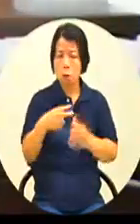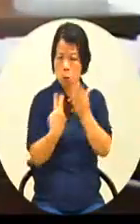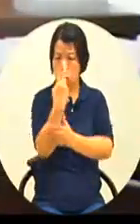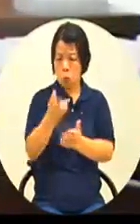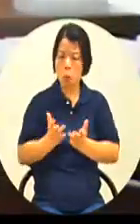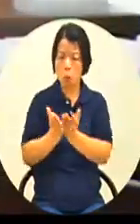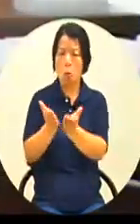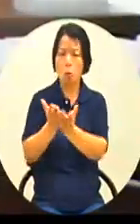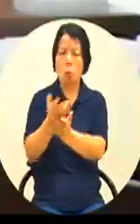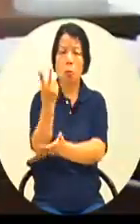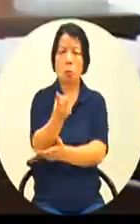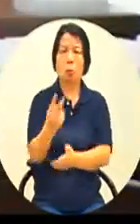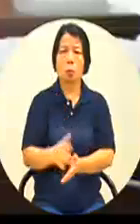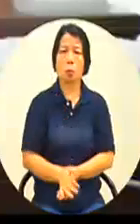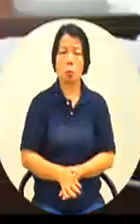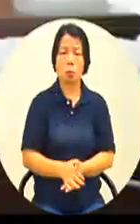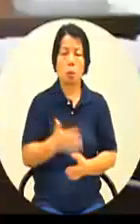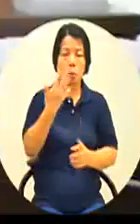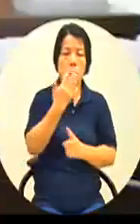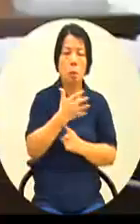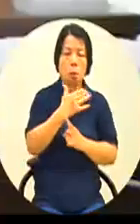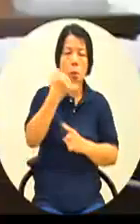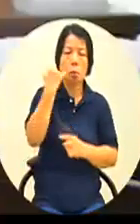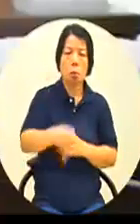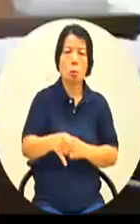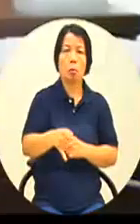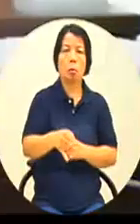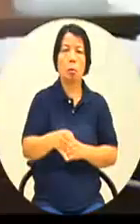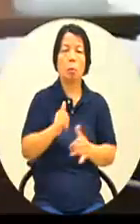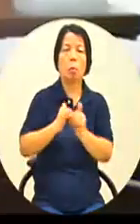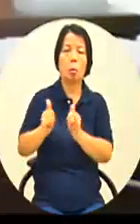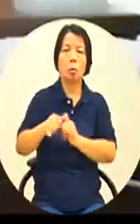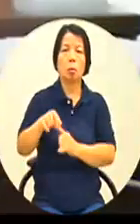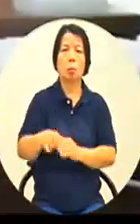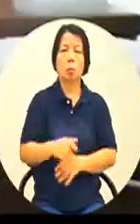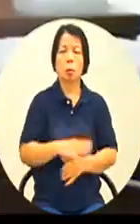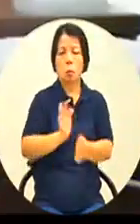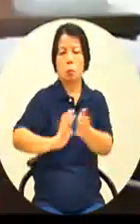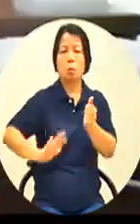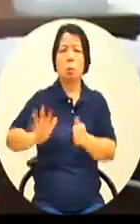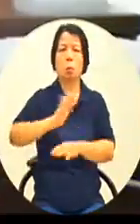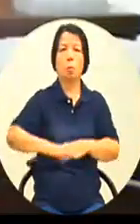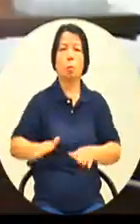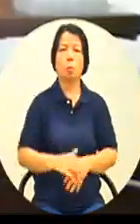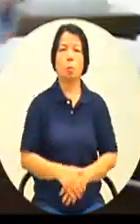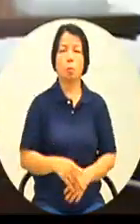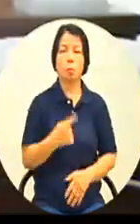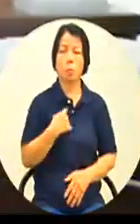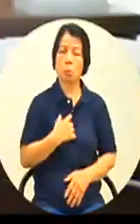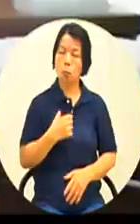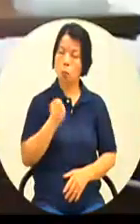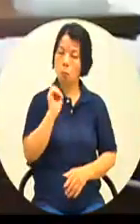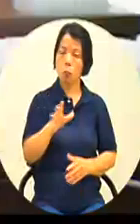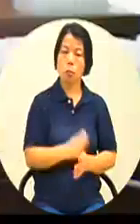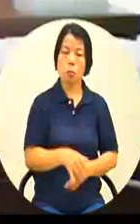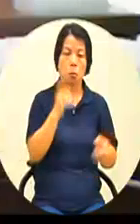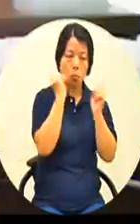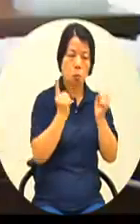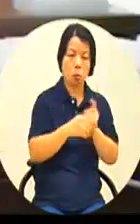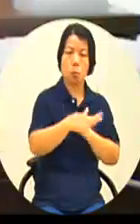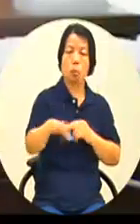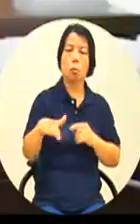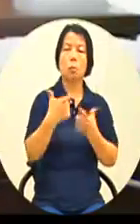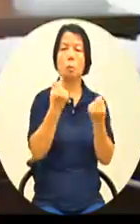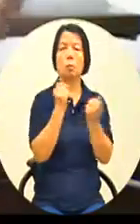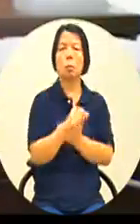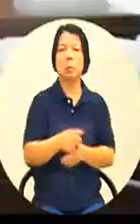落了。啊，其他的这个都会影响到，甚至于我坦白讲，鼓山的也 complain。